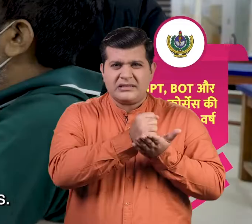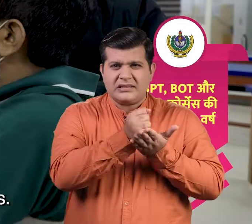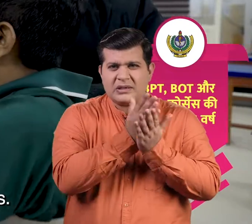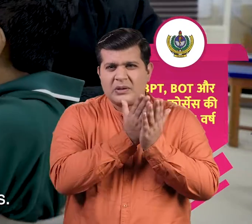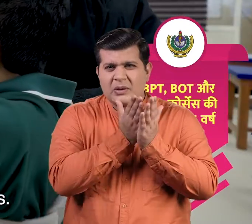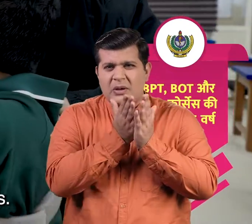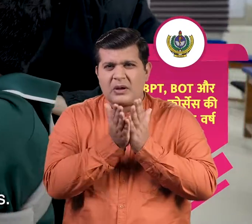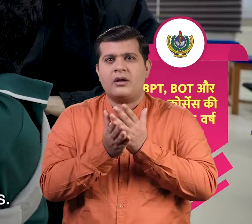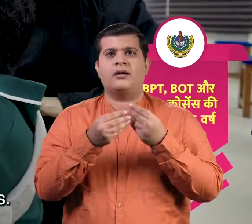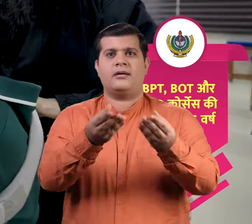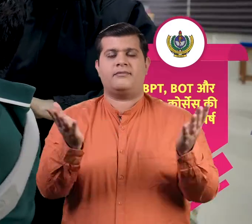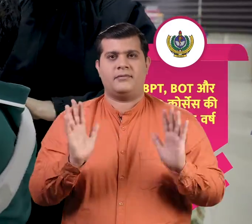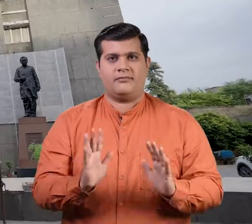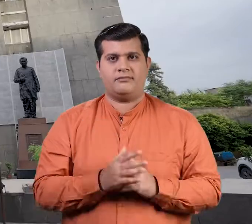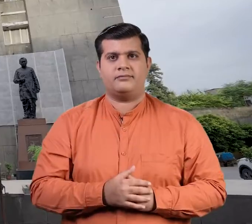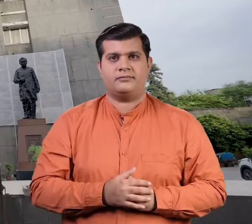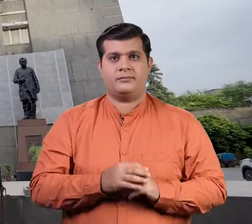द्वारा कई कार्यक्रम चलाए जाते हैं।